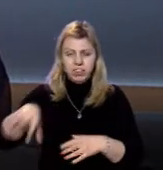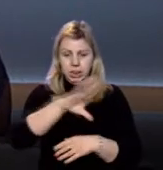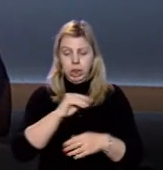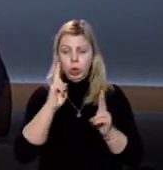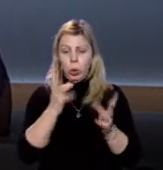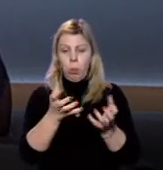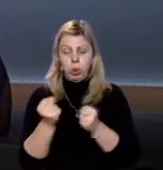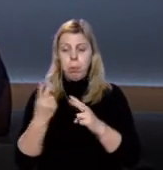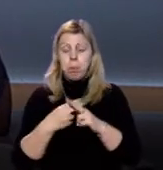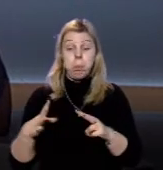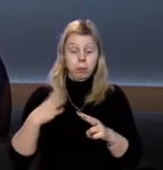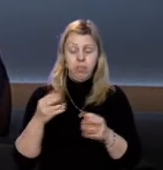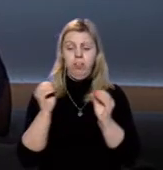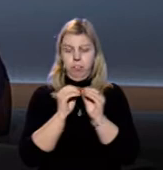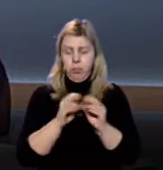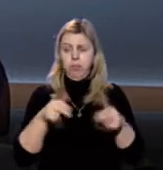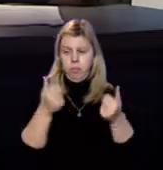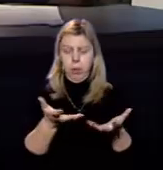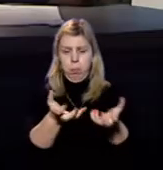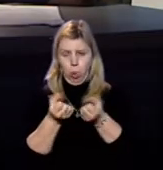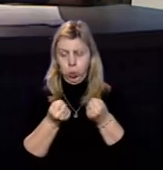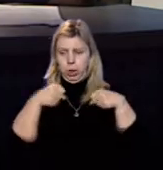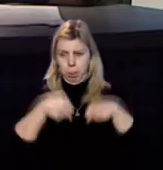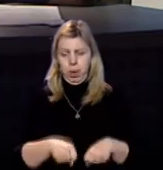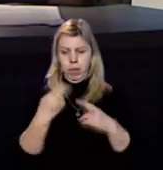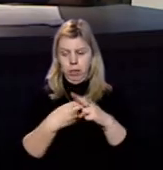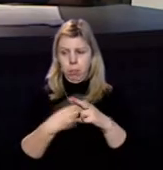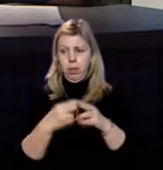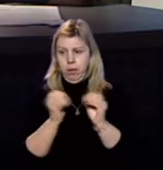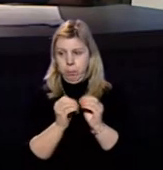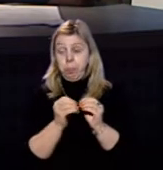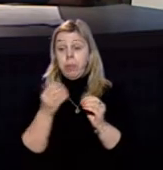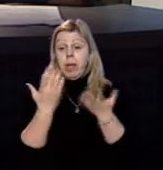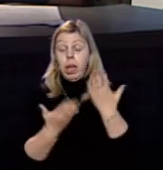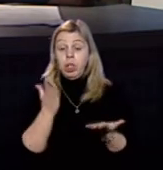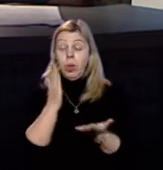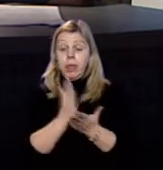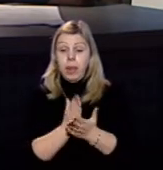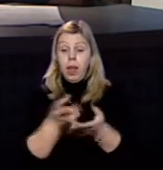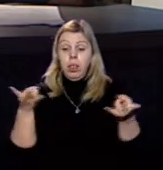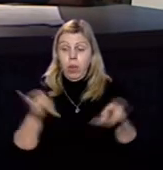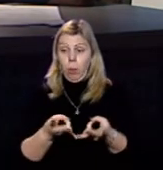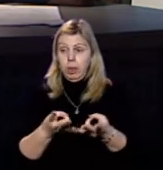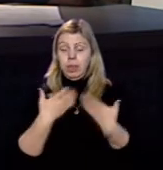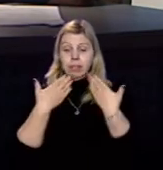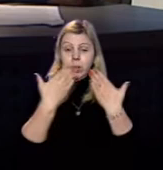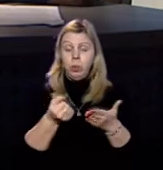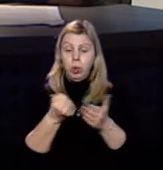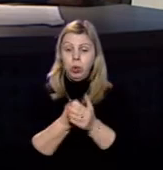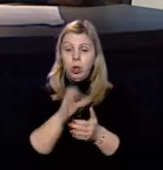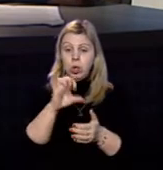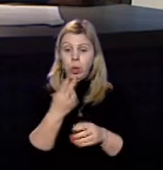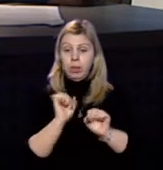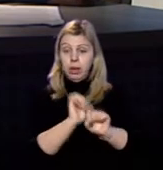пільг зможуть бути і отримати це право на пільгу. І якщо є необхідність звернутися до органу